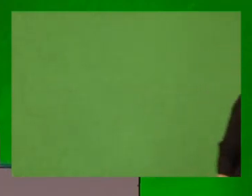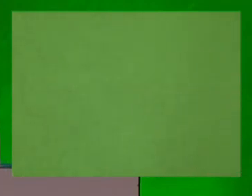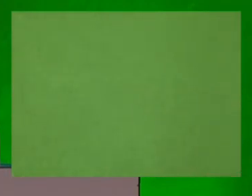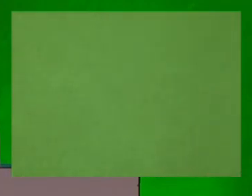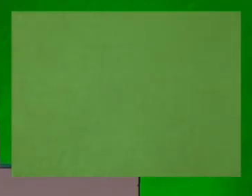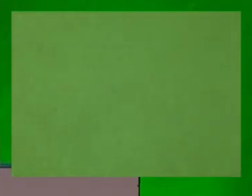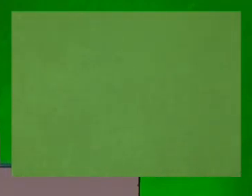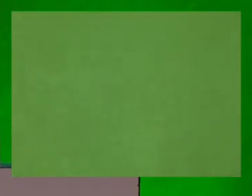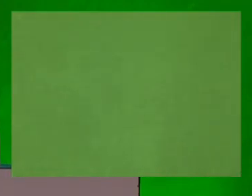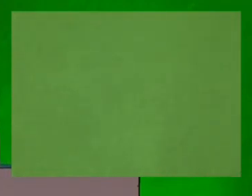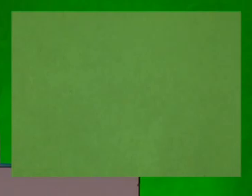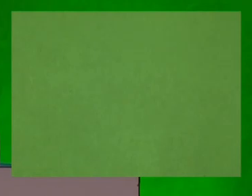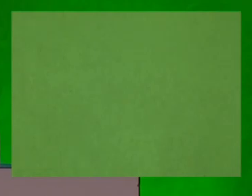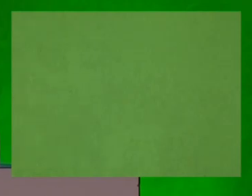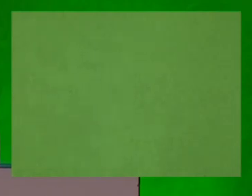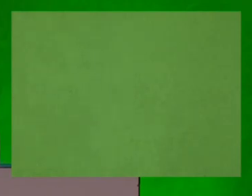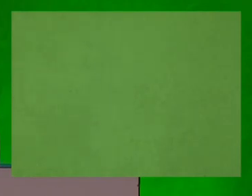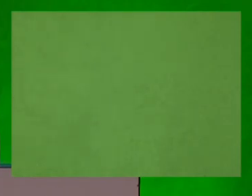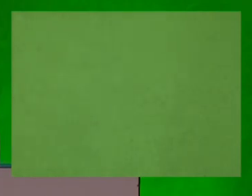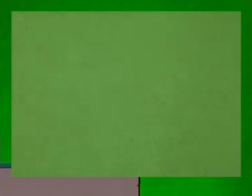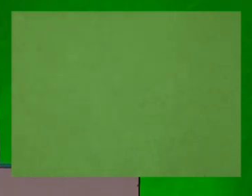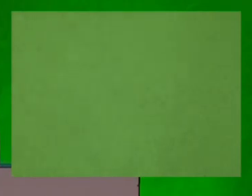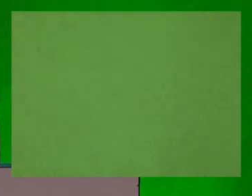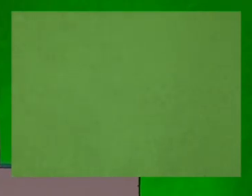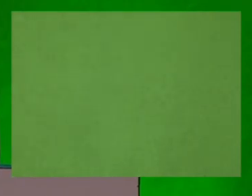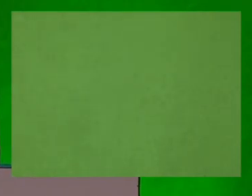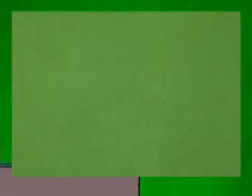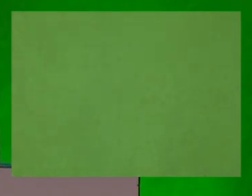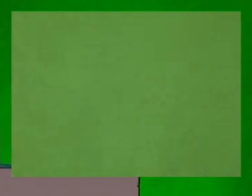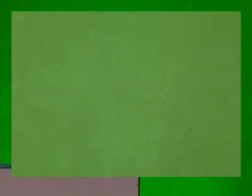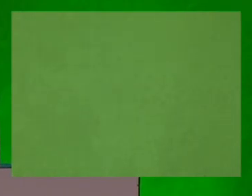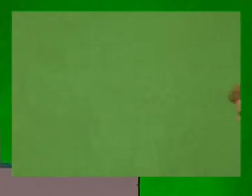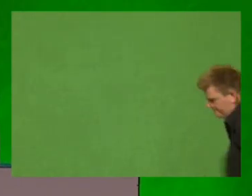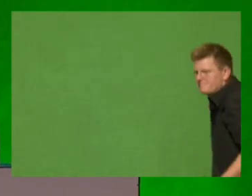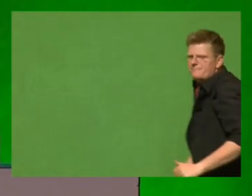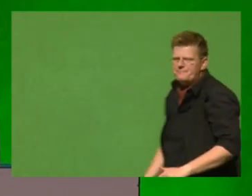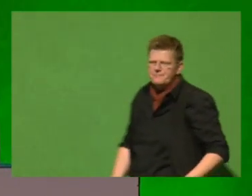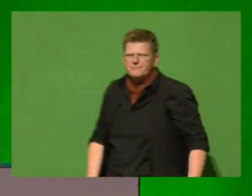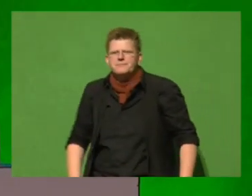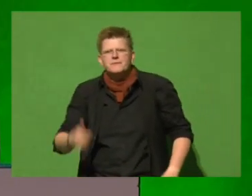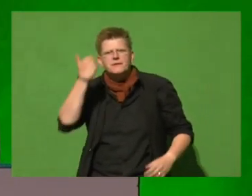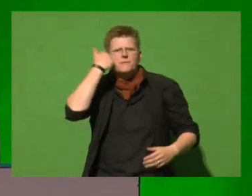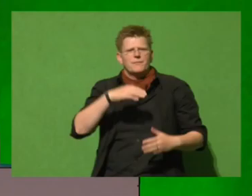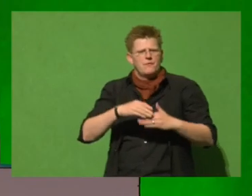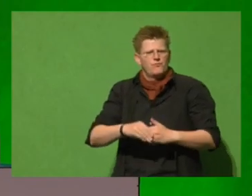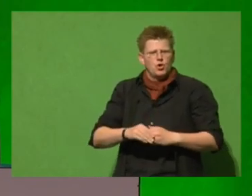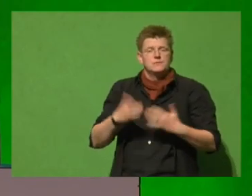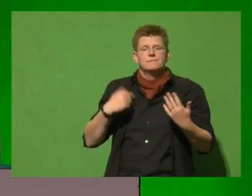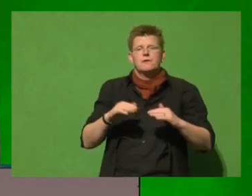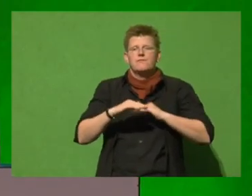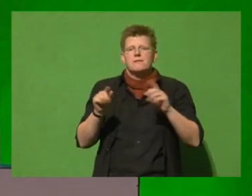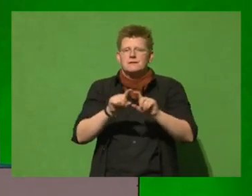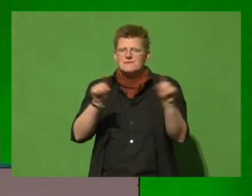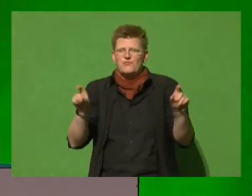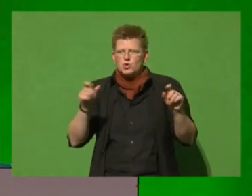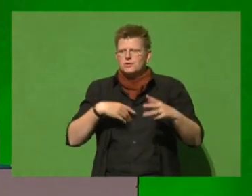Liebe Freundinnen und Freunde, der Landesvorstand schlägt euch eine Satzungsänderung vor und der Antrag umfasst 2 inhaltliche Punkte und ich bitte